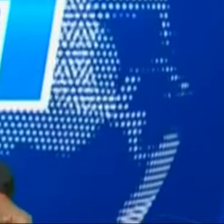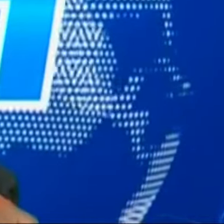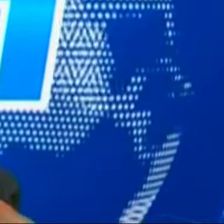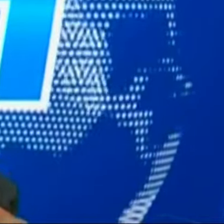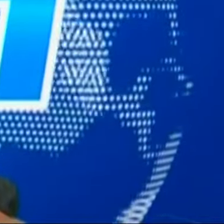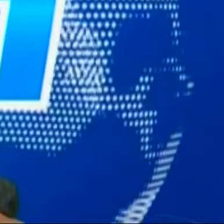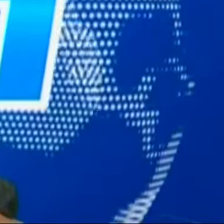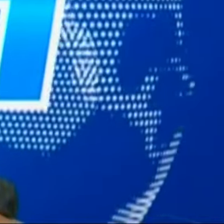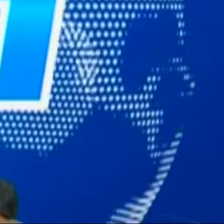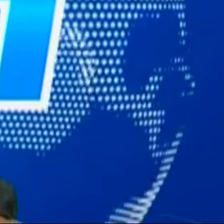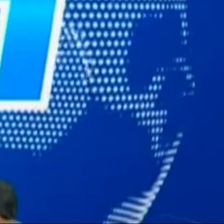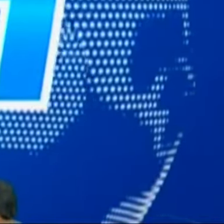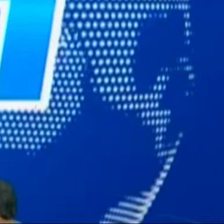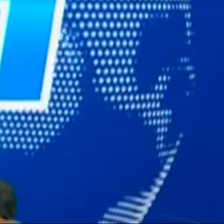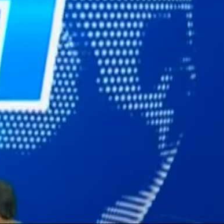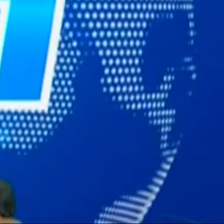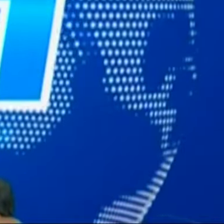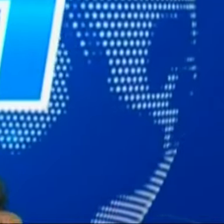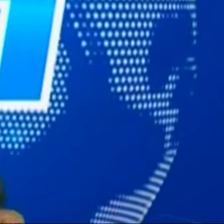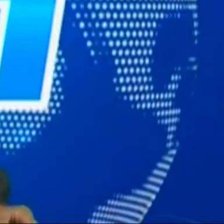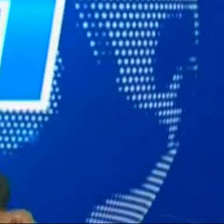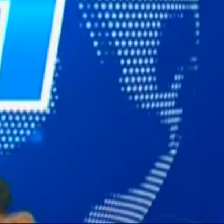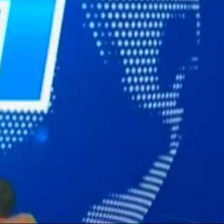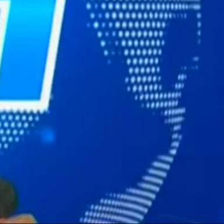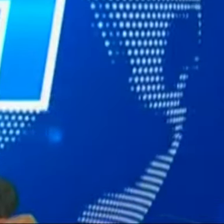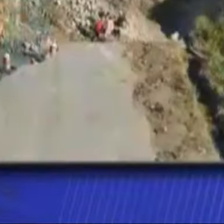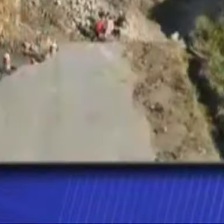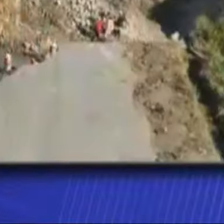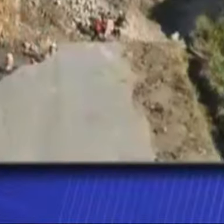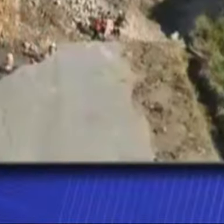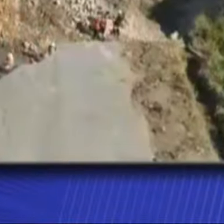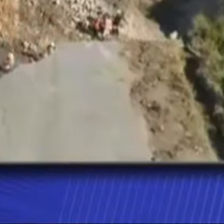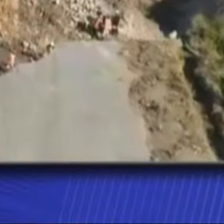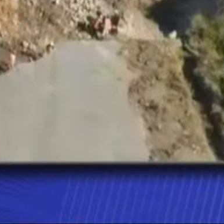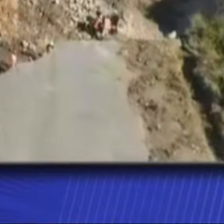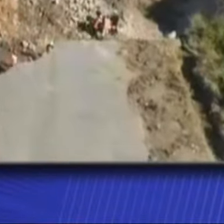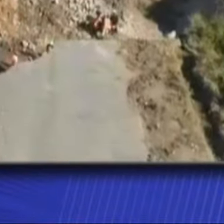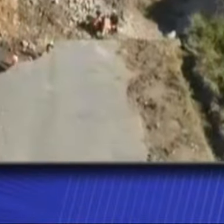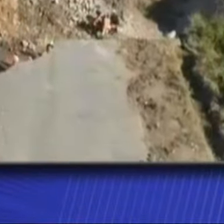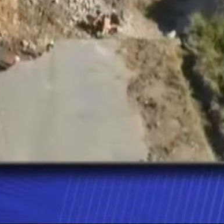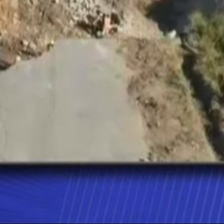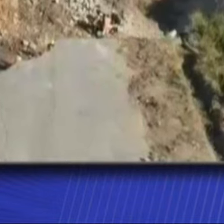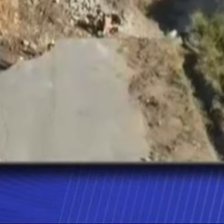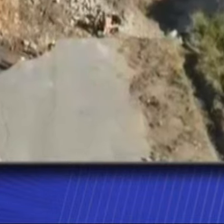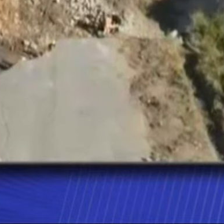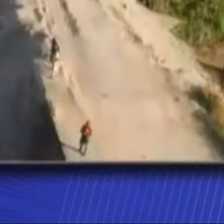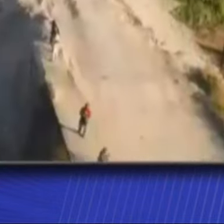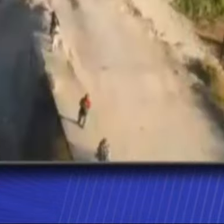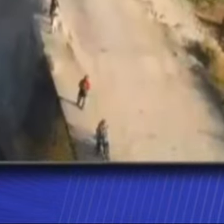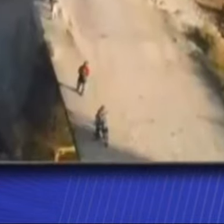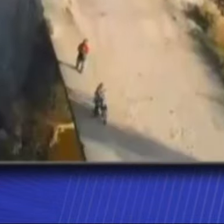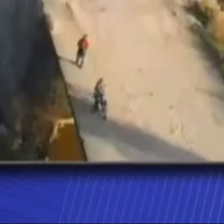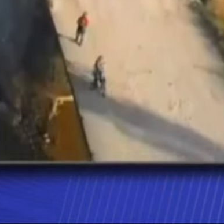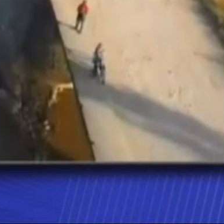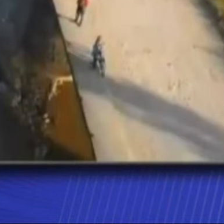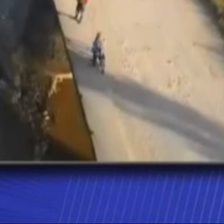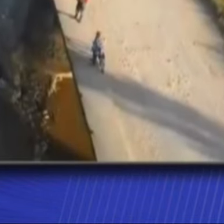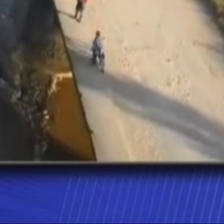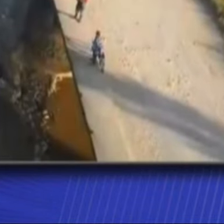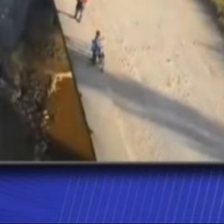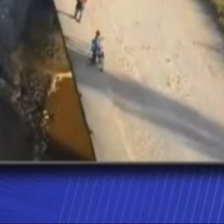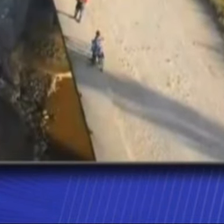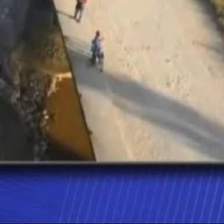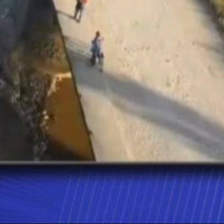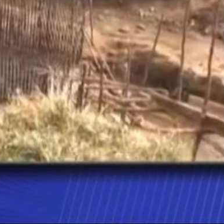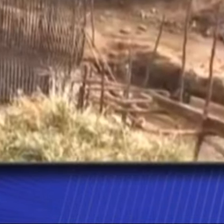Bonsoir à toutes et à tous. À la une de ce journal, ces chiffres, cette somme, 81 millions de dollars américains échapperaient des caisses du